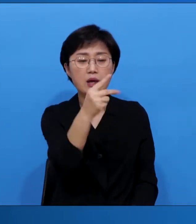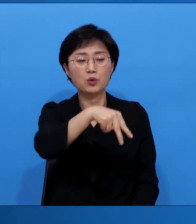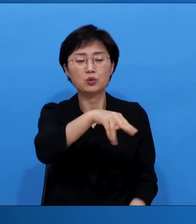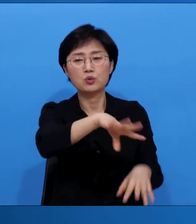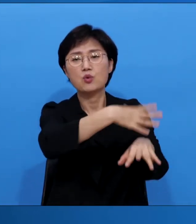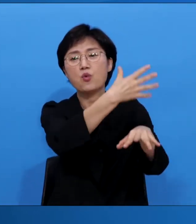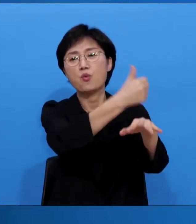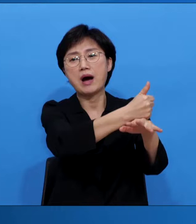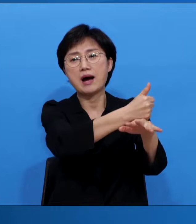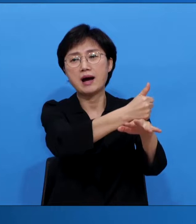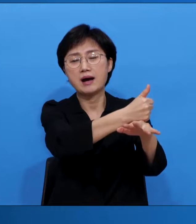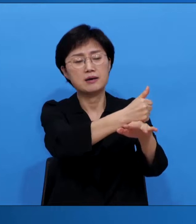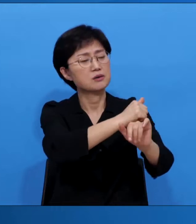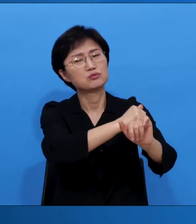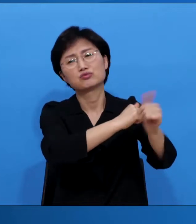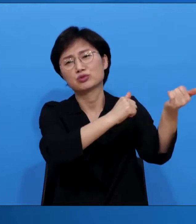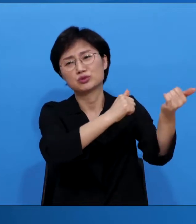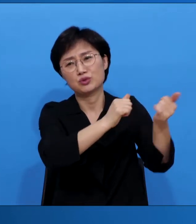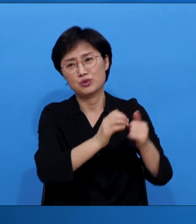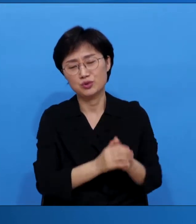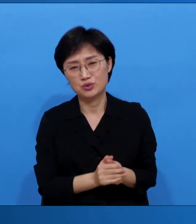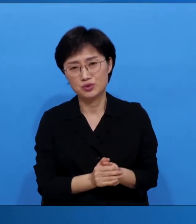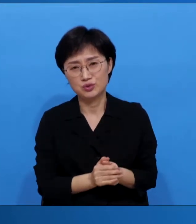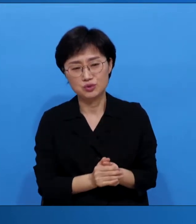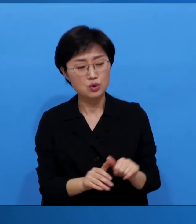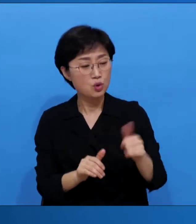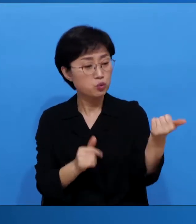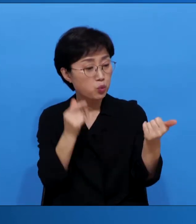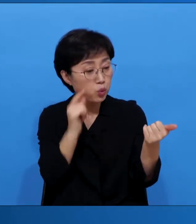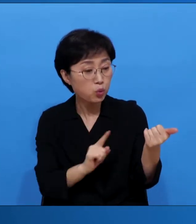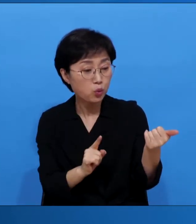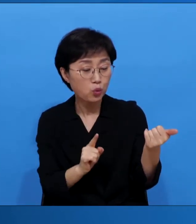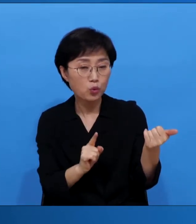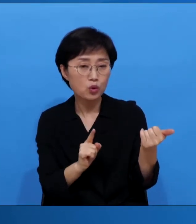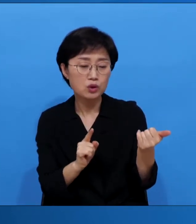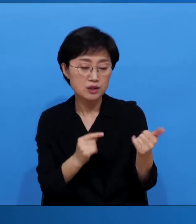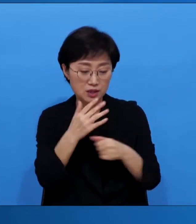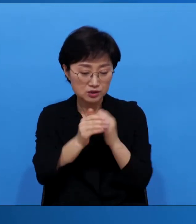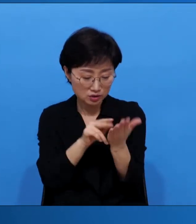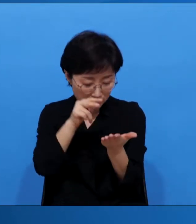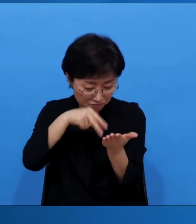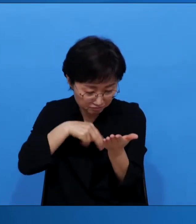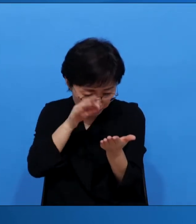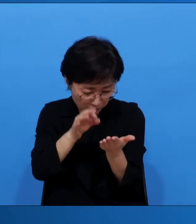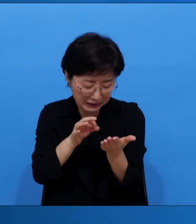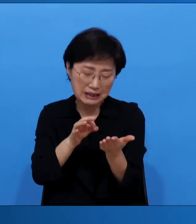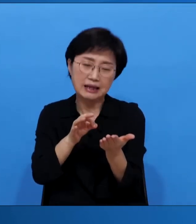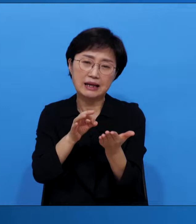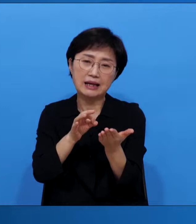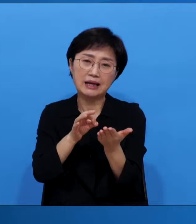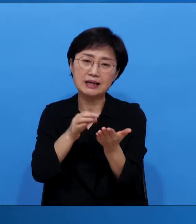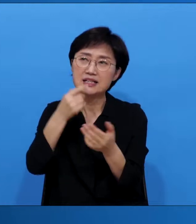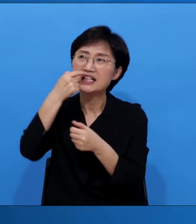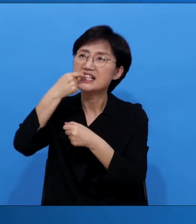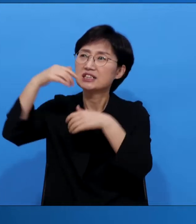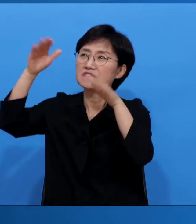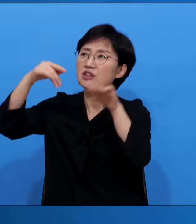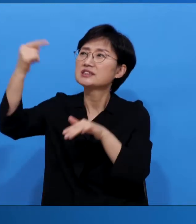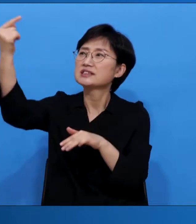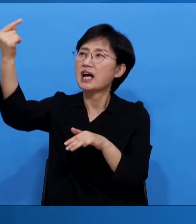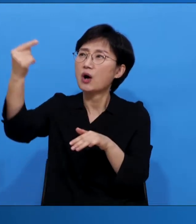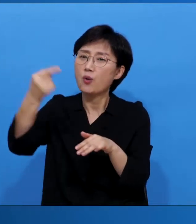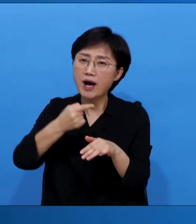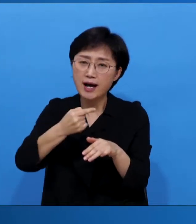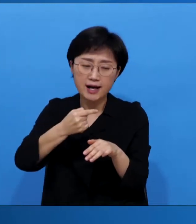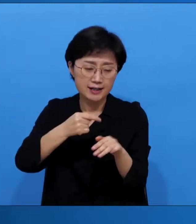Herod. 성경에는 주의 사자가 친히 충이 먹어 죽으니라 라고 기록하고